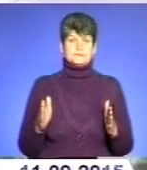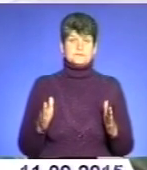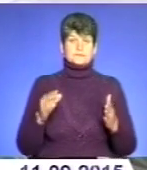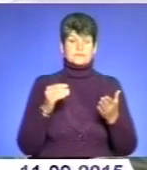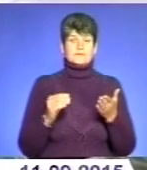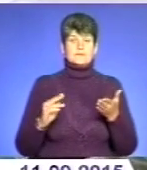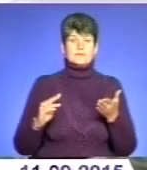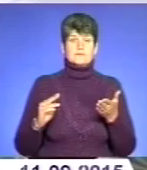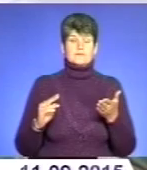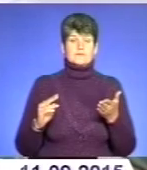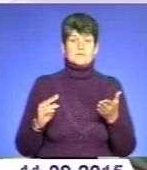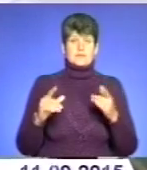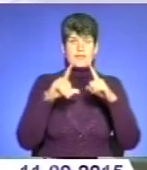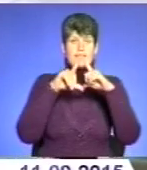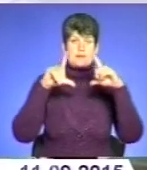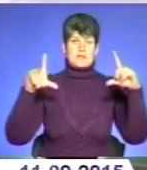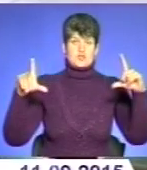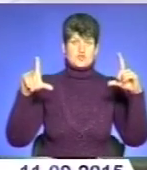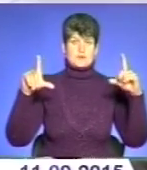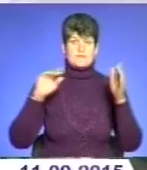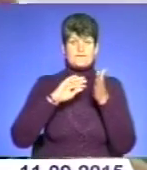кріпитися така табличка